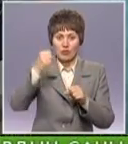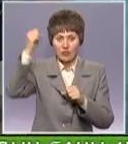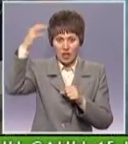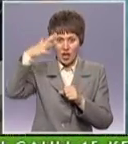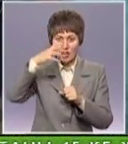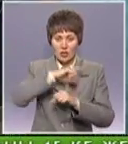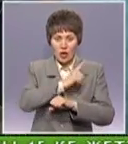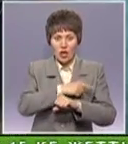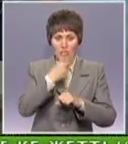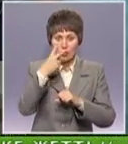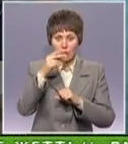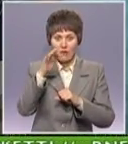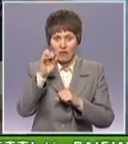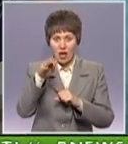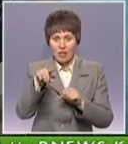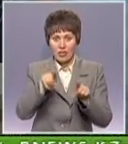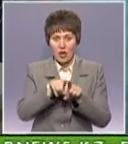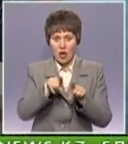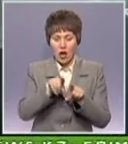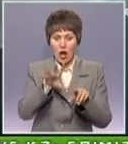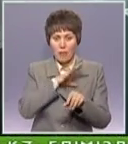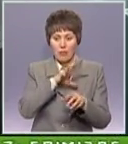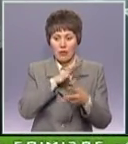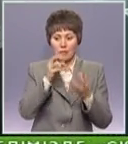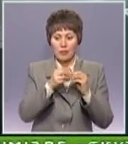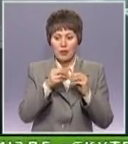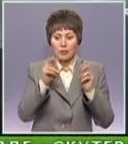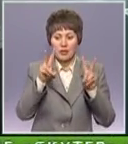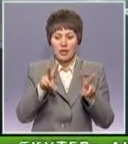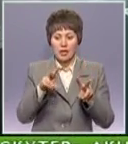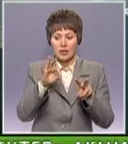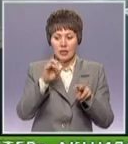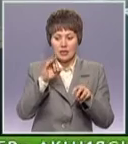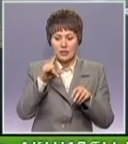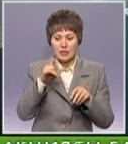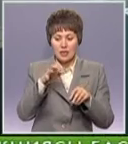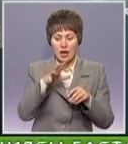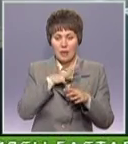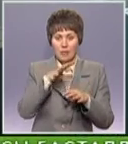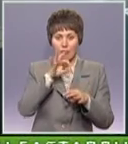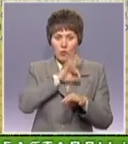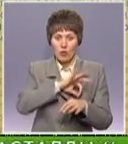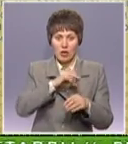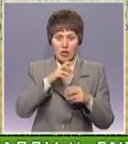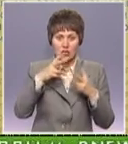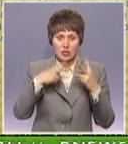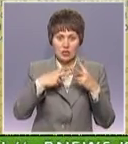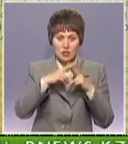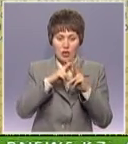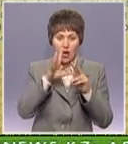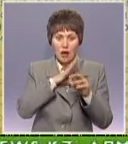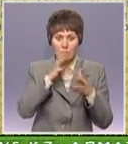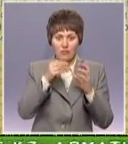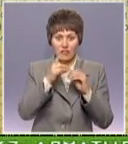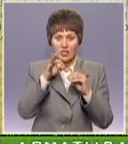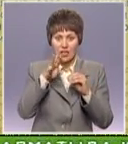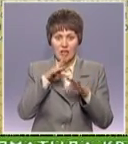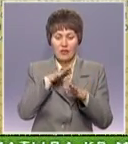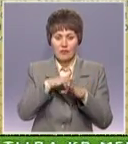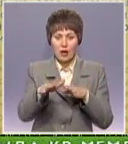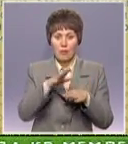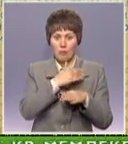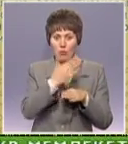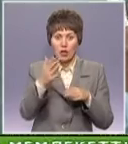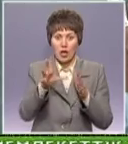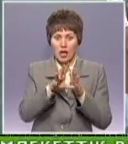Қуаттылығы 20 ватты құрайтын жарықтандырғыш заттарды жасау үшін арнайы линзалар қолданылған. Институтта құрастырылған материал Финляндияда жасалыныпты.